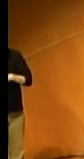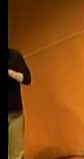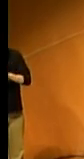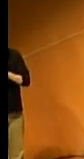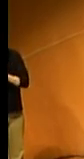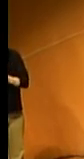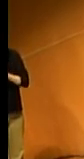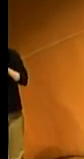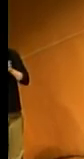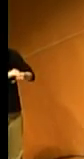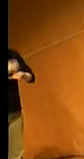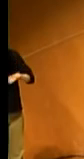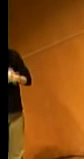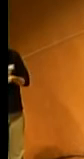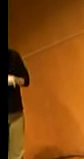l'élève.